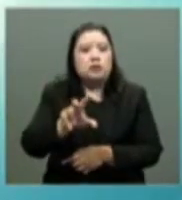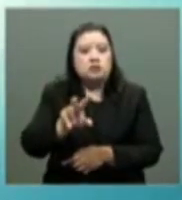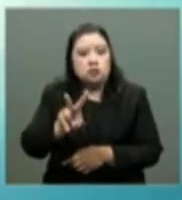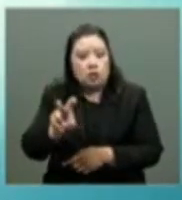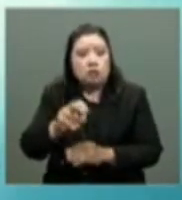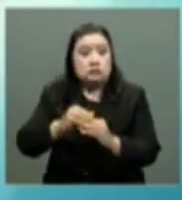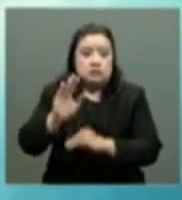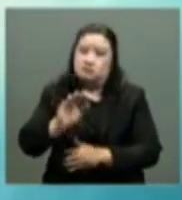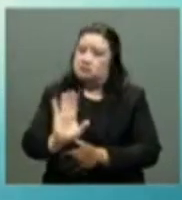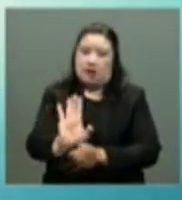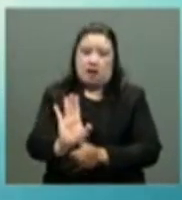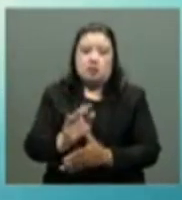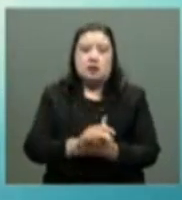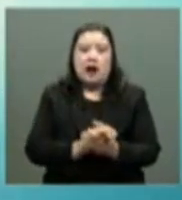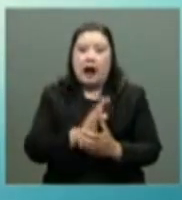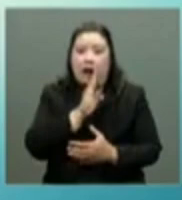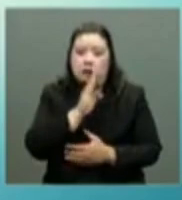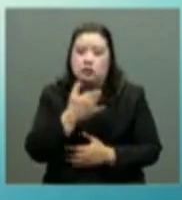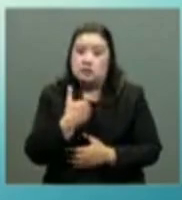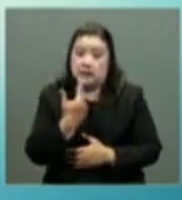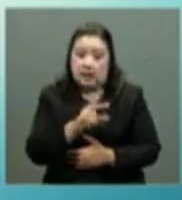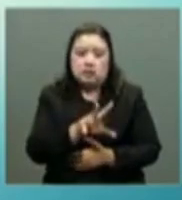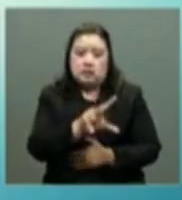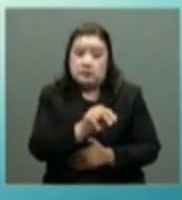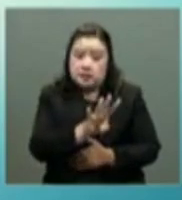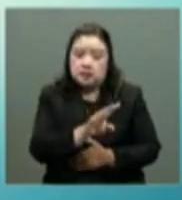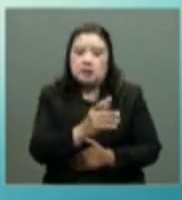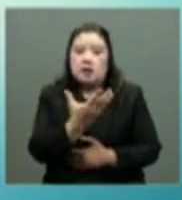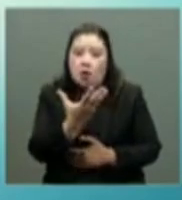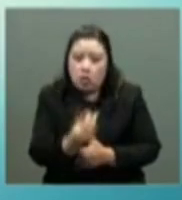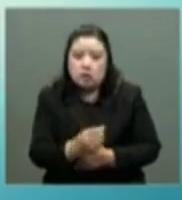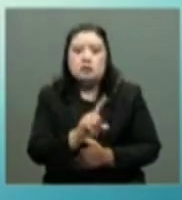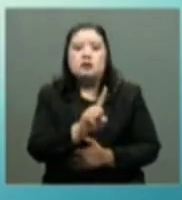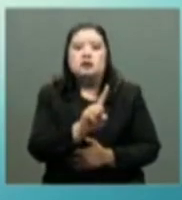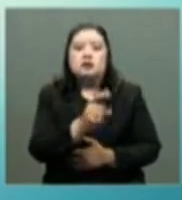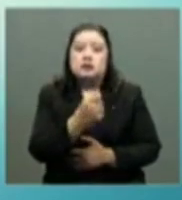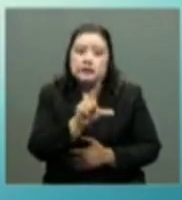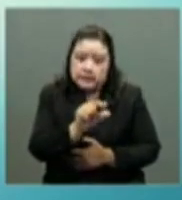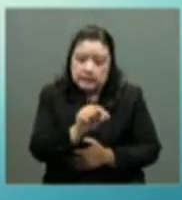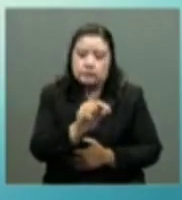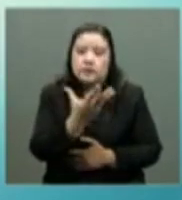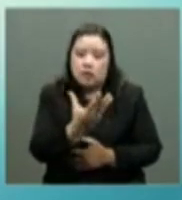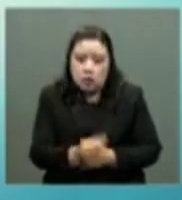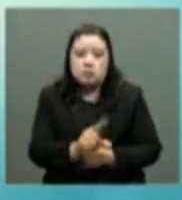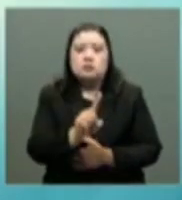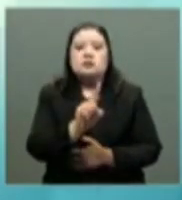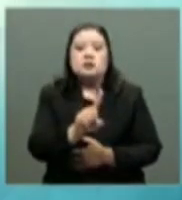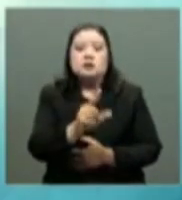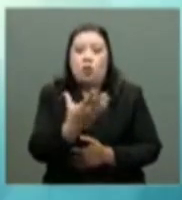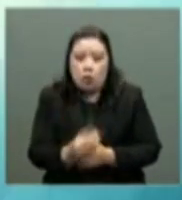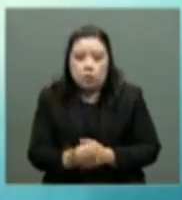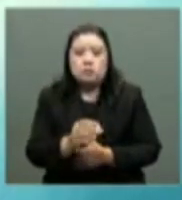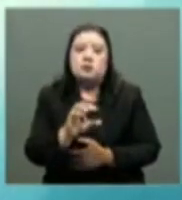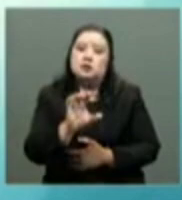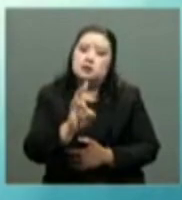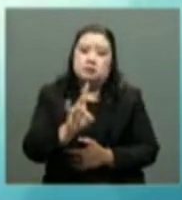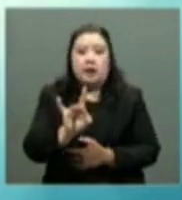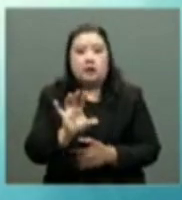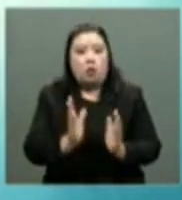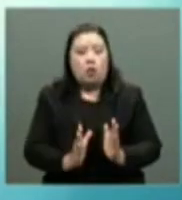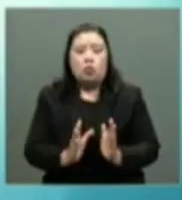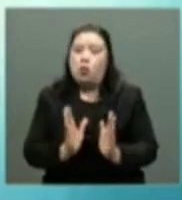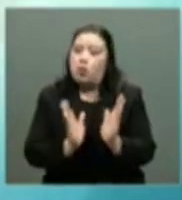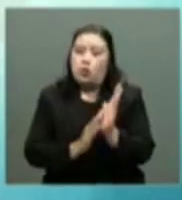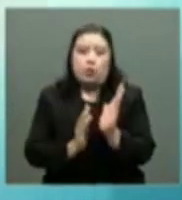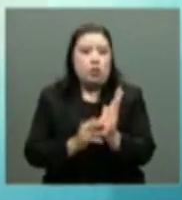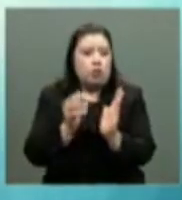ถ้าตัวเลขนำหน้าสามารถลดลงไปได้อีกเป็น2เป็น1นะครับหรือตัวเลขเดียวได้เนี่ยก็จะแหมจะเยี่ยม